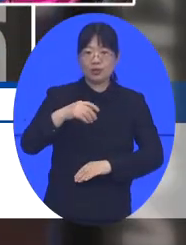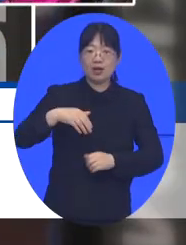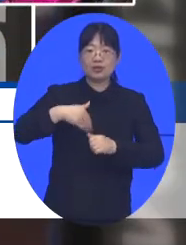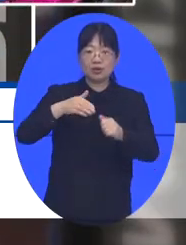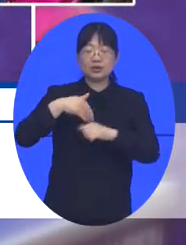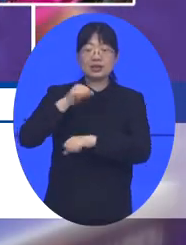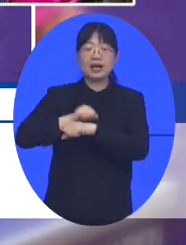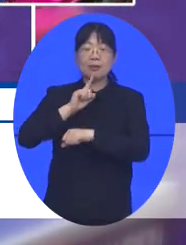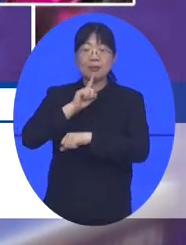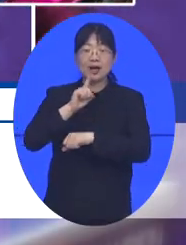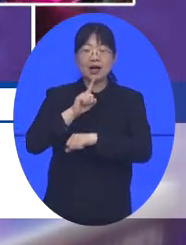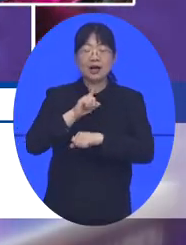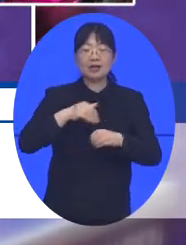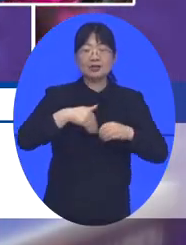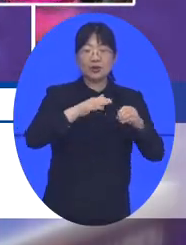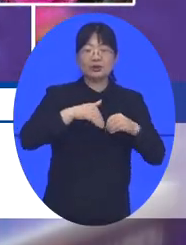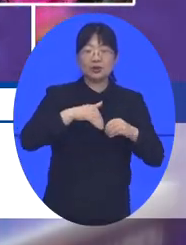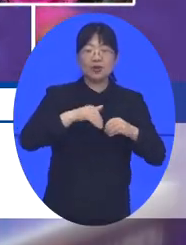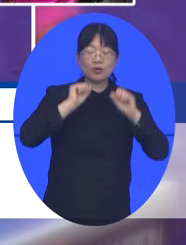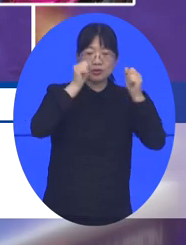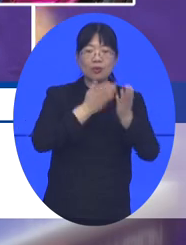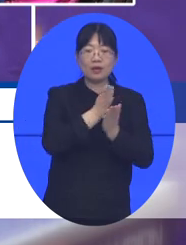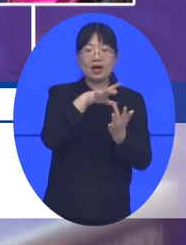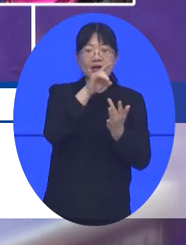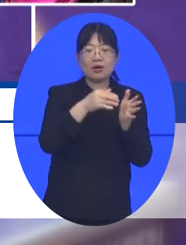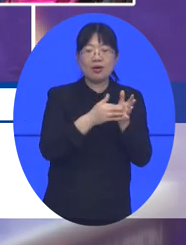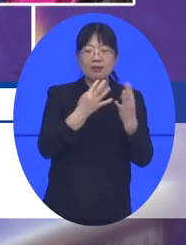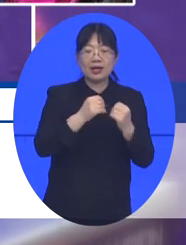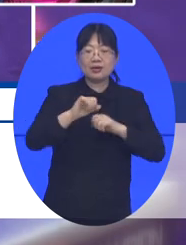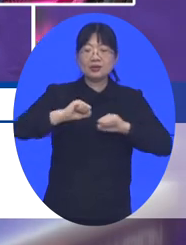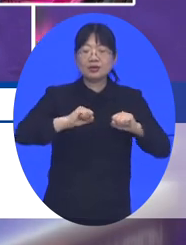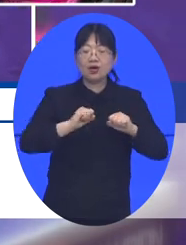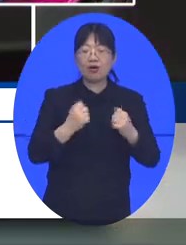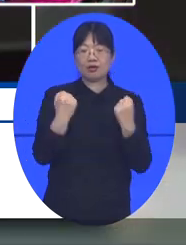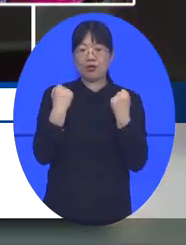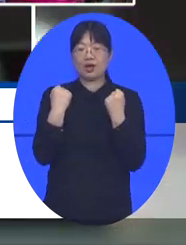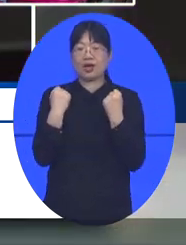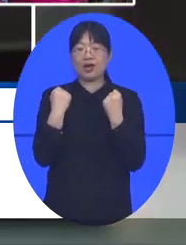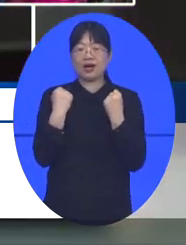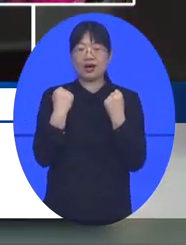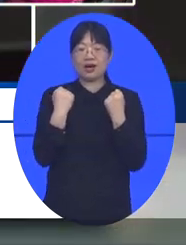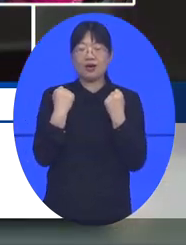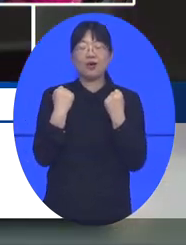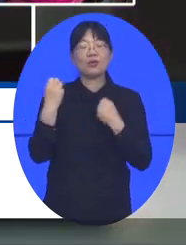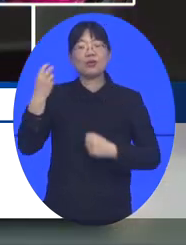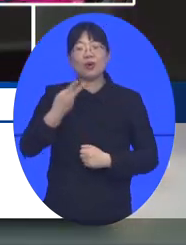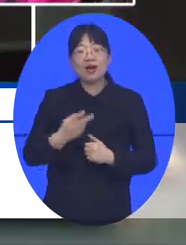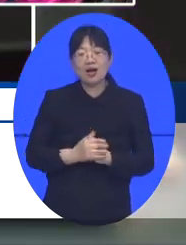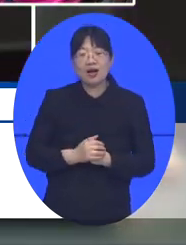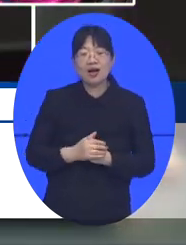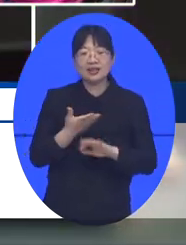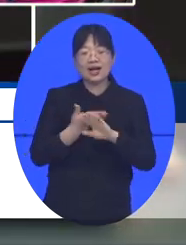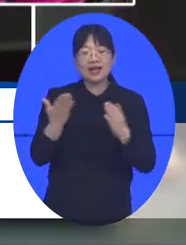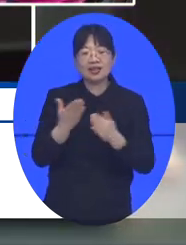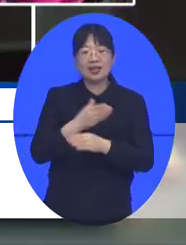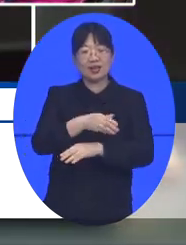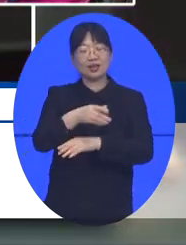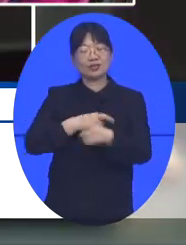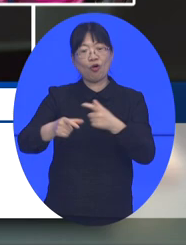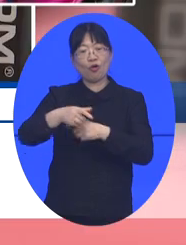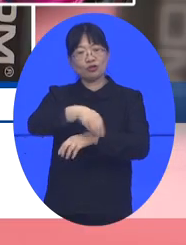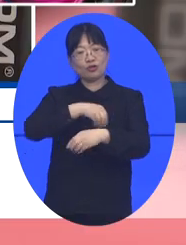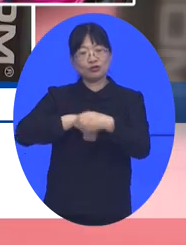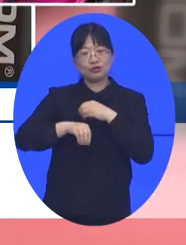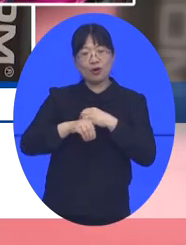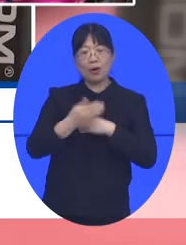탁구라는 종목을 선택을 해서 많이 움직이고 일단은 건강해지고 뭐 건강해지면 또 다른 일에 더